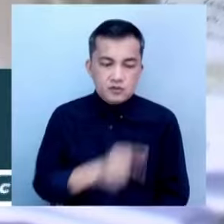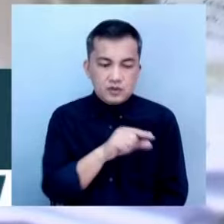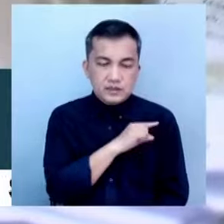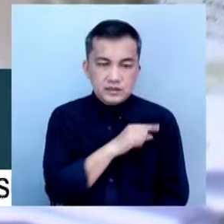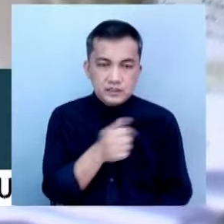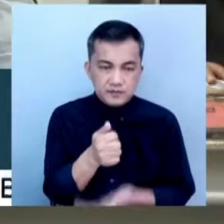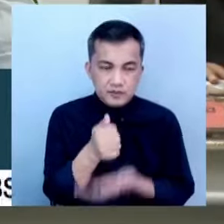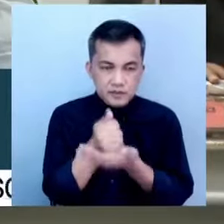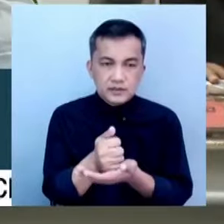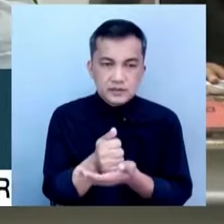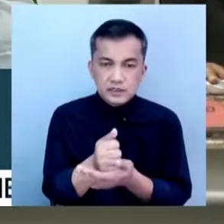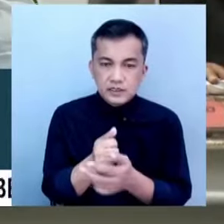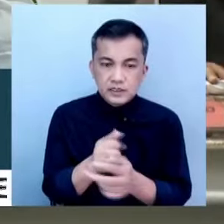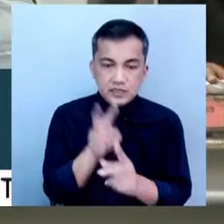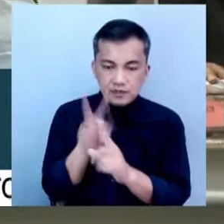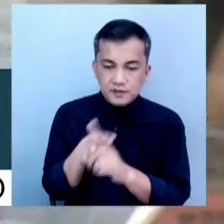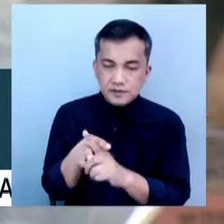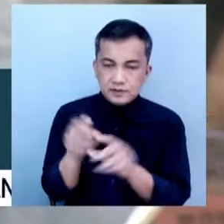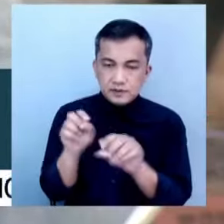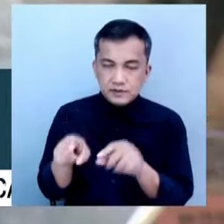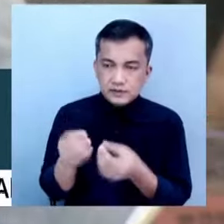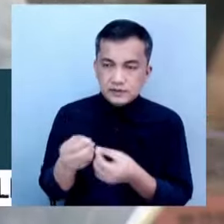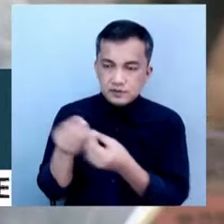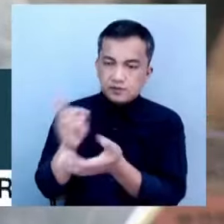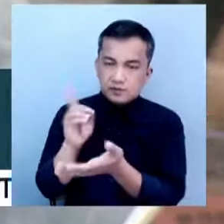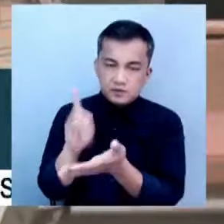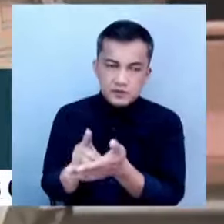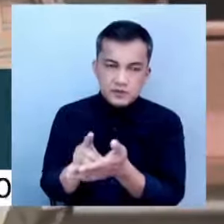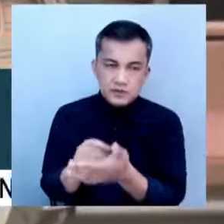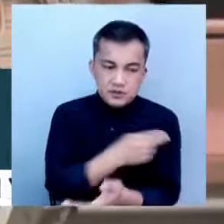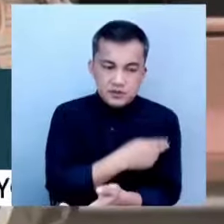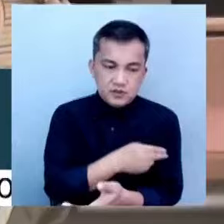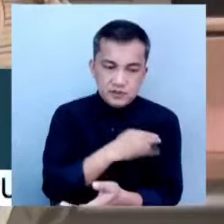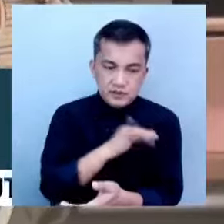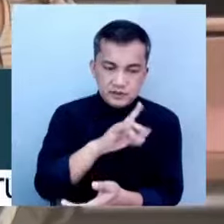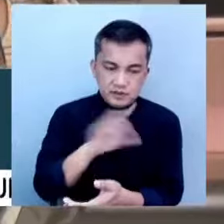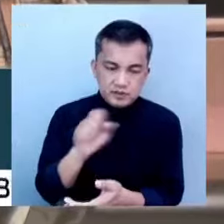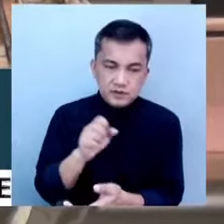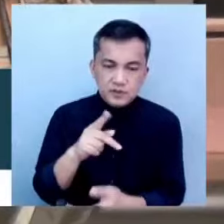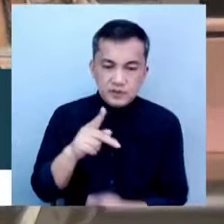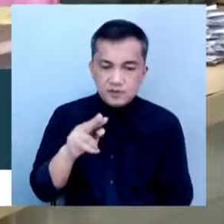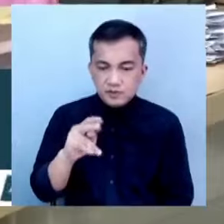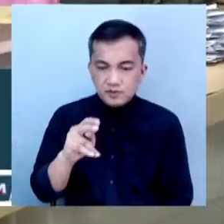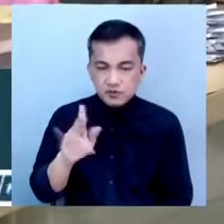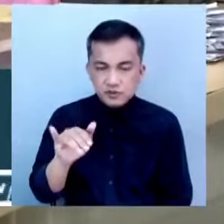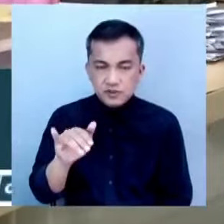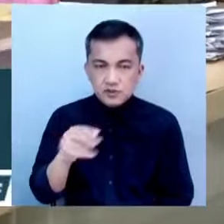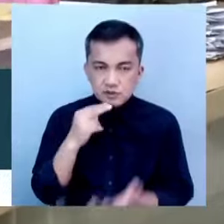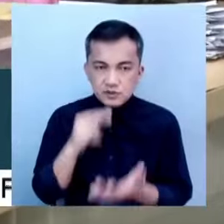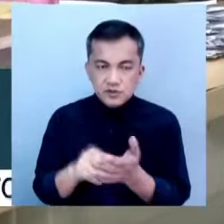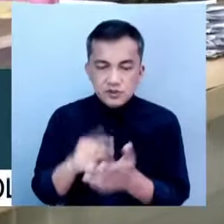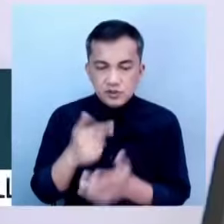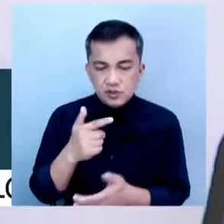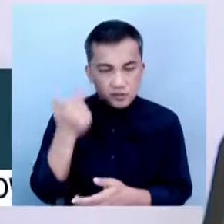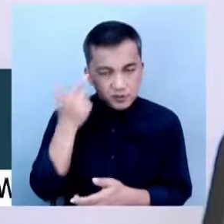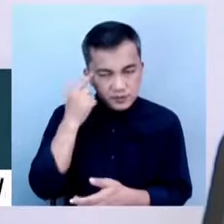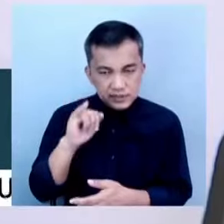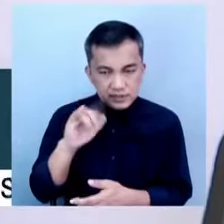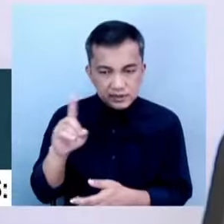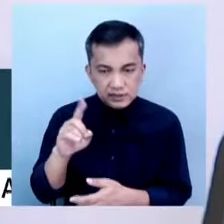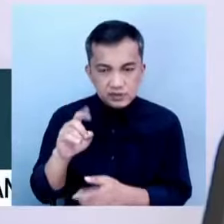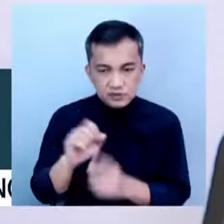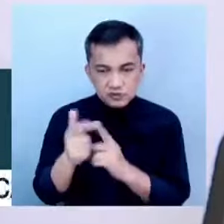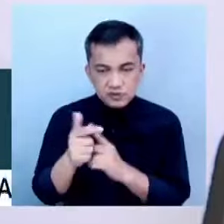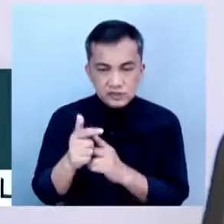applicants must submit documents such as hospital bills, promissory notes, government IDs, and social case study